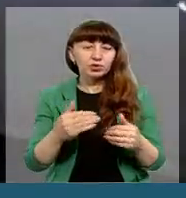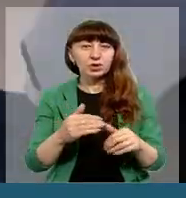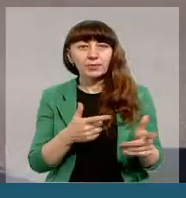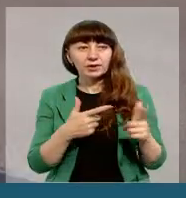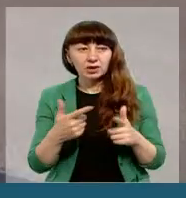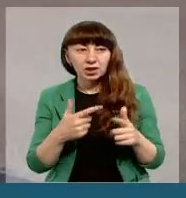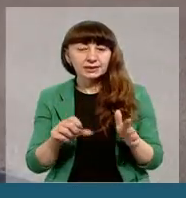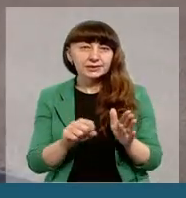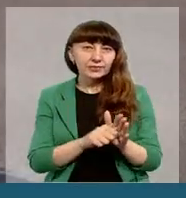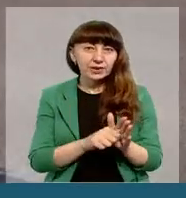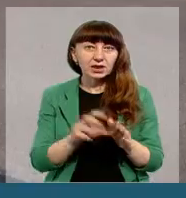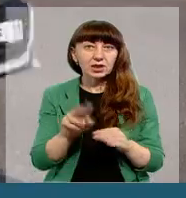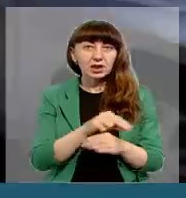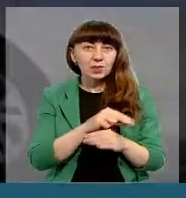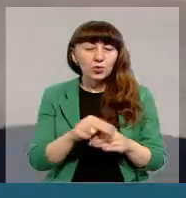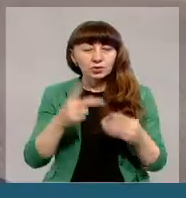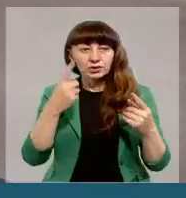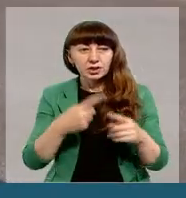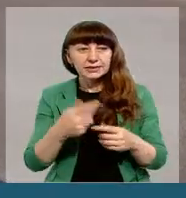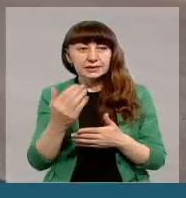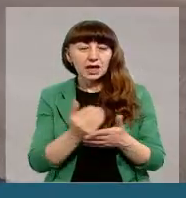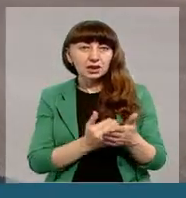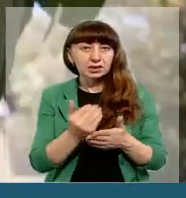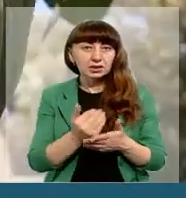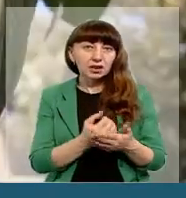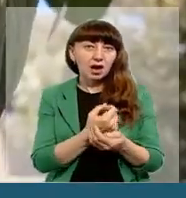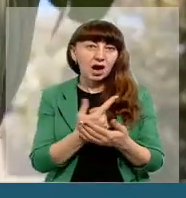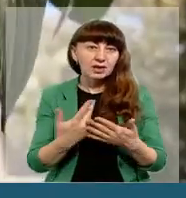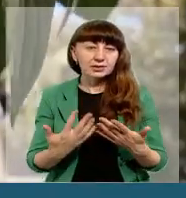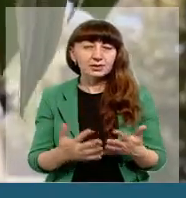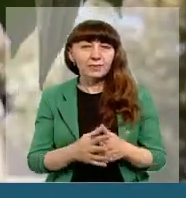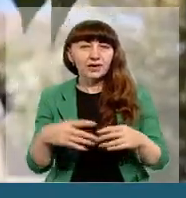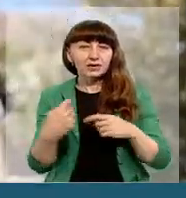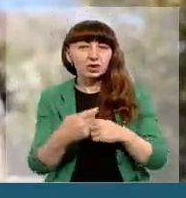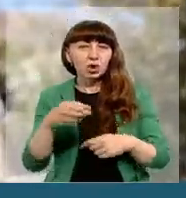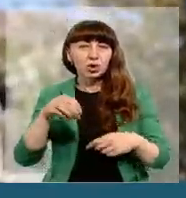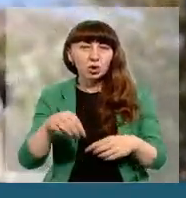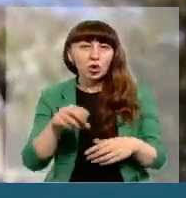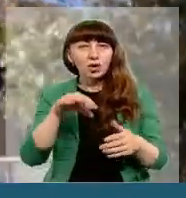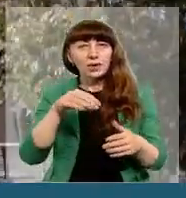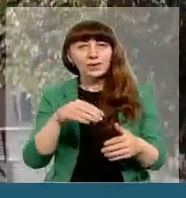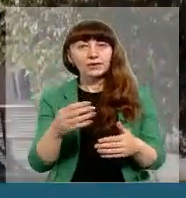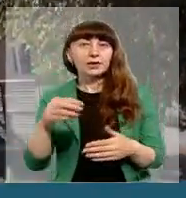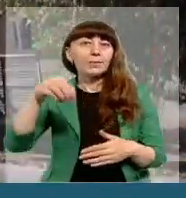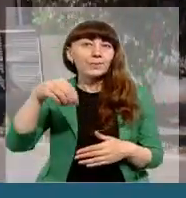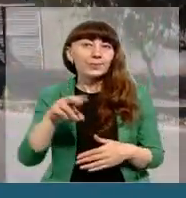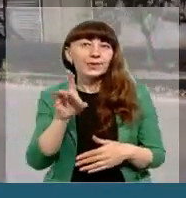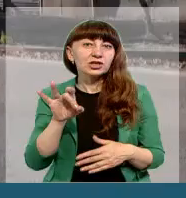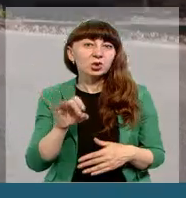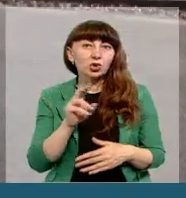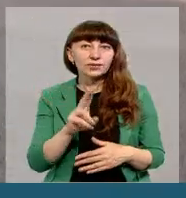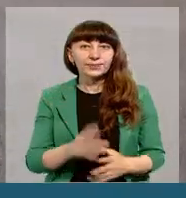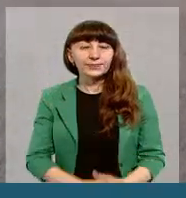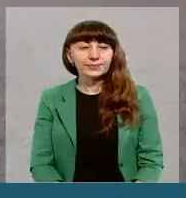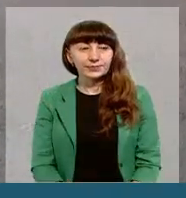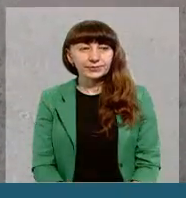идет подготовка к зиме, ремонтируют технику, заготавливают инертные материалы, соль и песок. Любовь Облачкина, Диара Ахметшин,